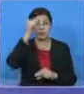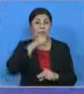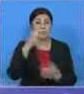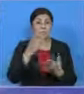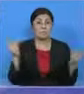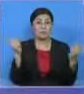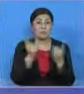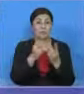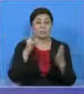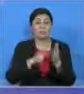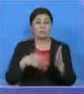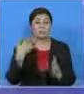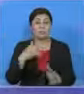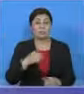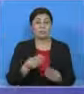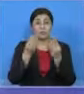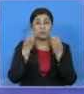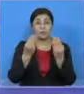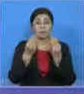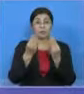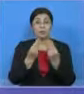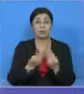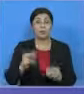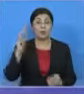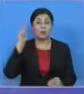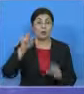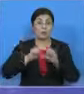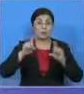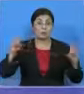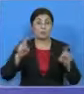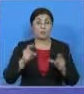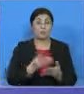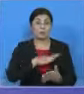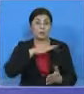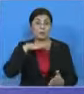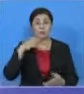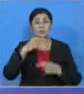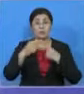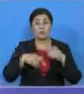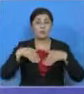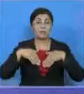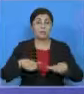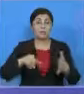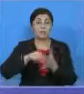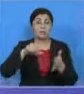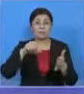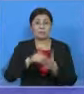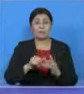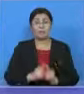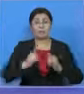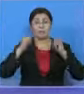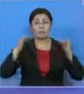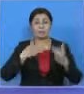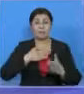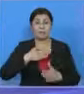встретит свой 85-летний юбилей. Учебное заведение взрастило не одну плеяду знаменитых людей, внесших неоценимый вклад в